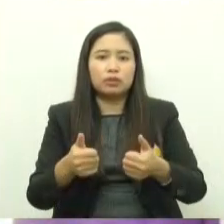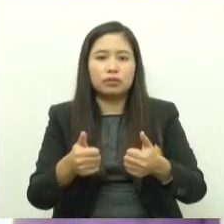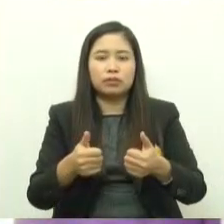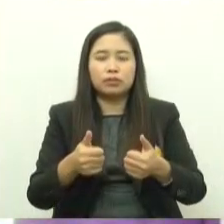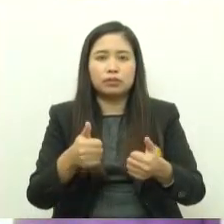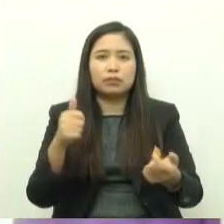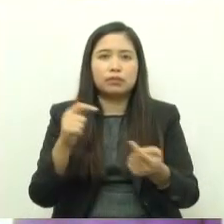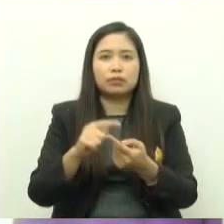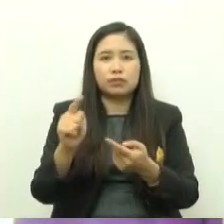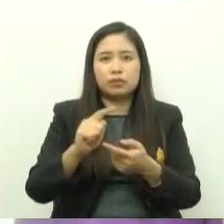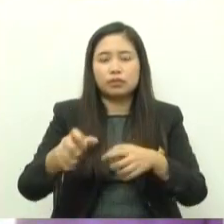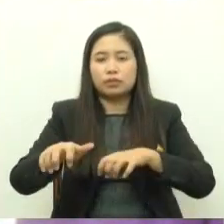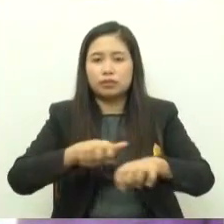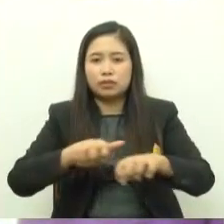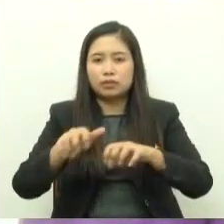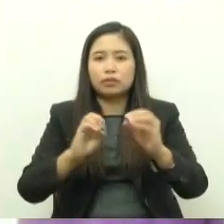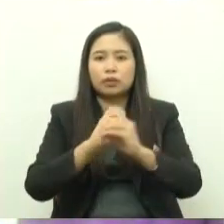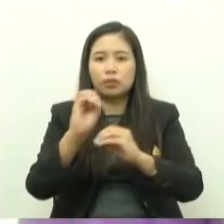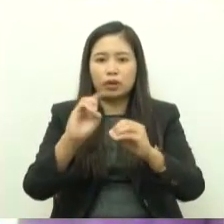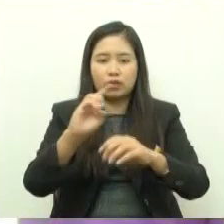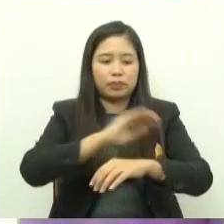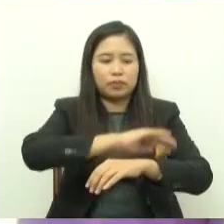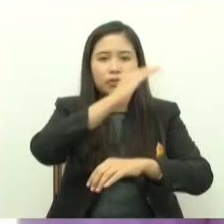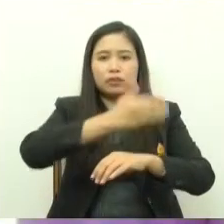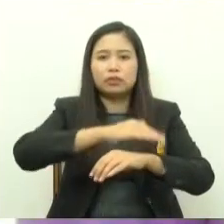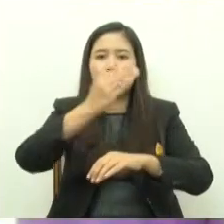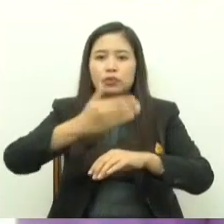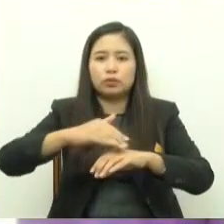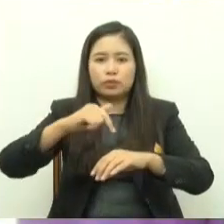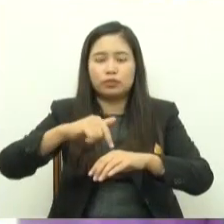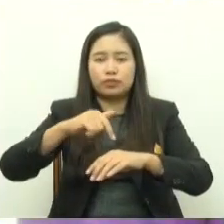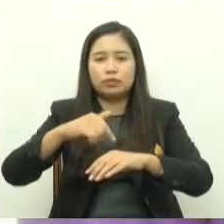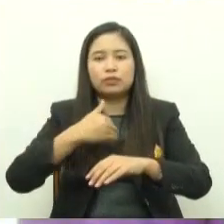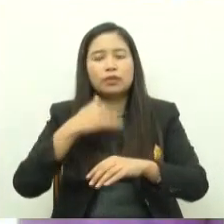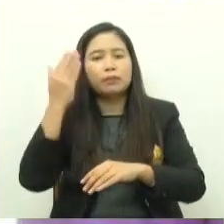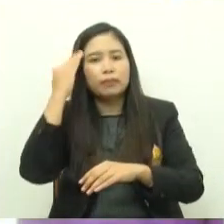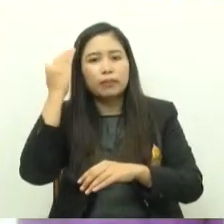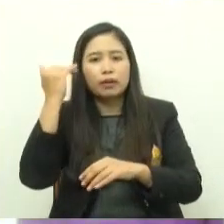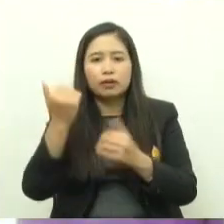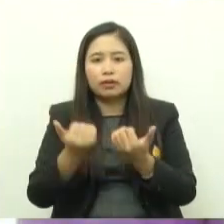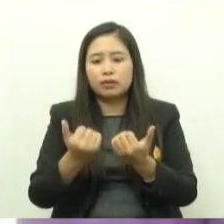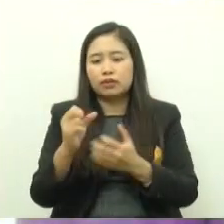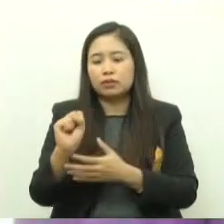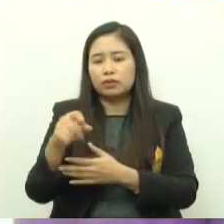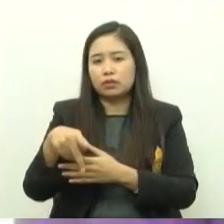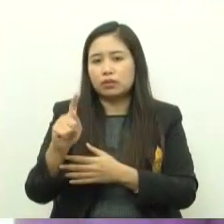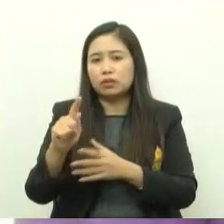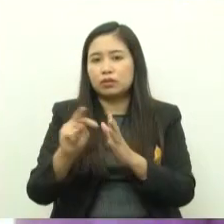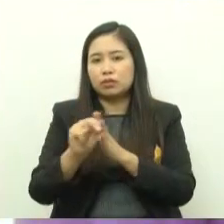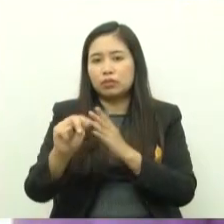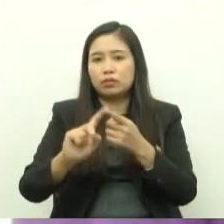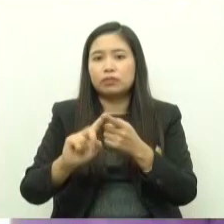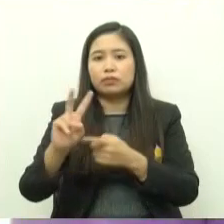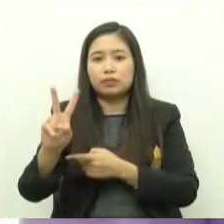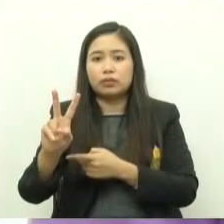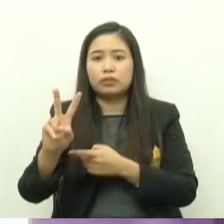การสอนภาษาไทยบนพื้นที่สูงอ่าในกาลนี้เนี่ยนะคะเนื่องจากว่าในพื้นที่ของสพปนานเขต 2